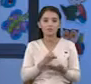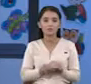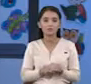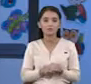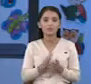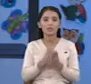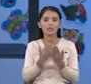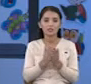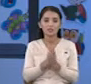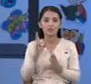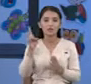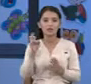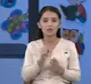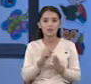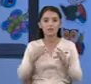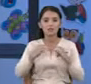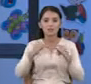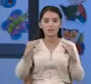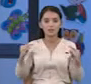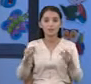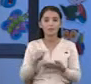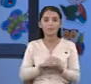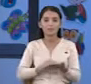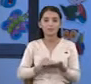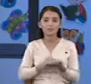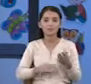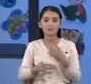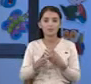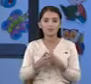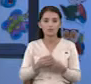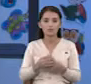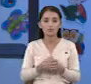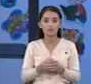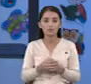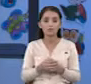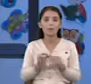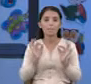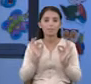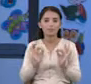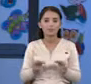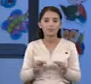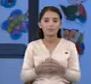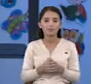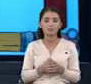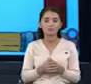Отвечаем. Книга на столе. Повторите за мной.